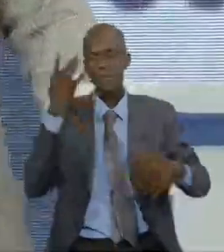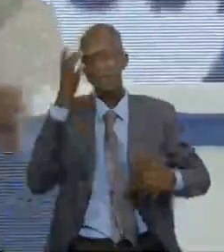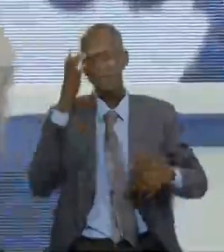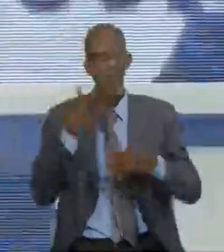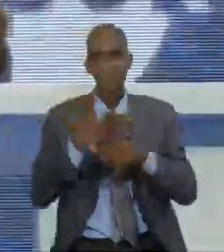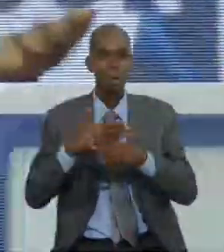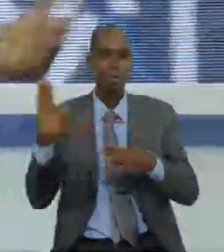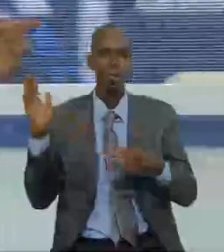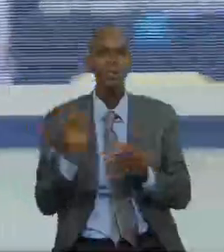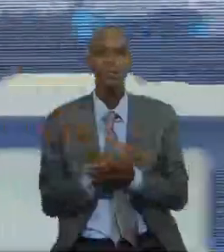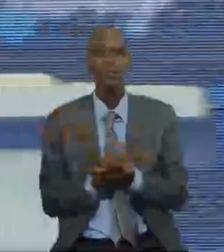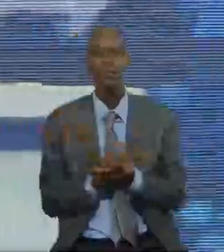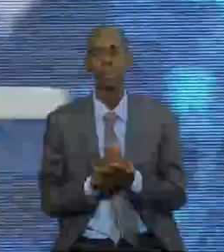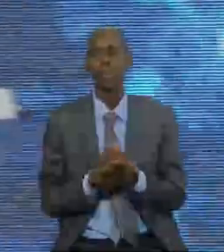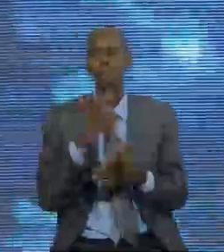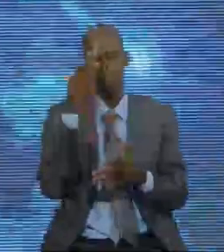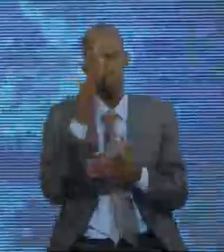maladie